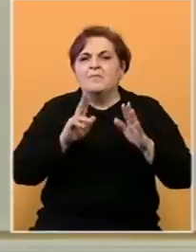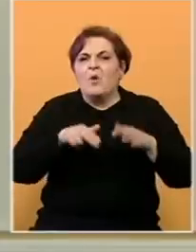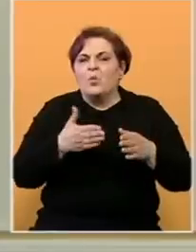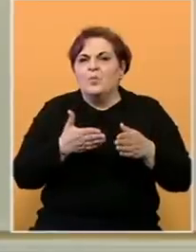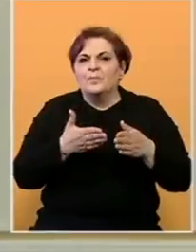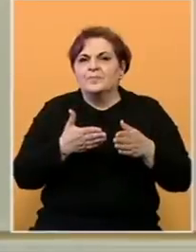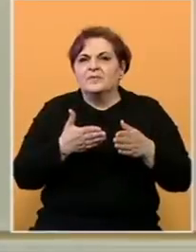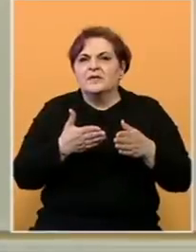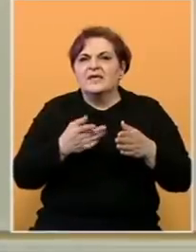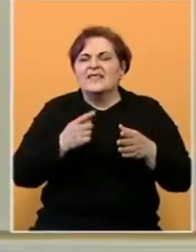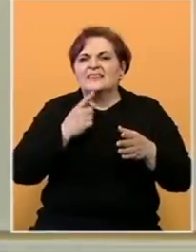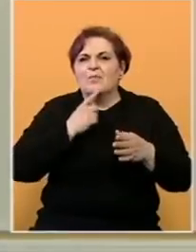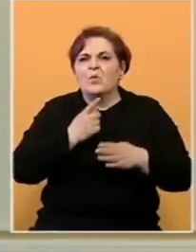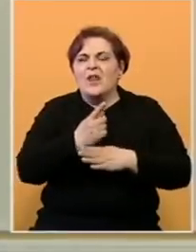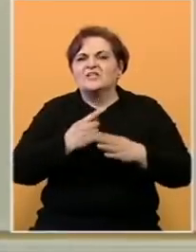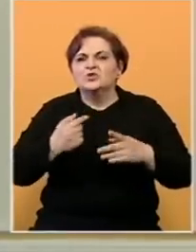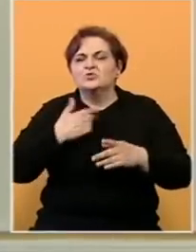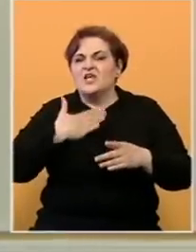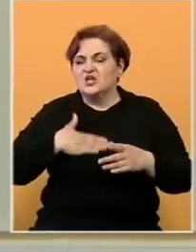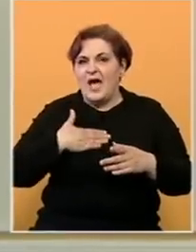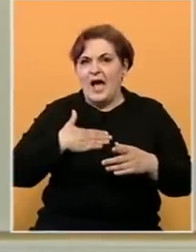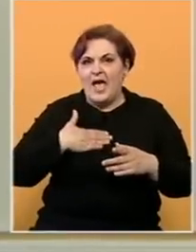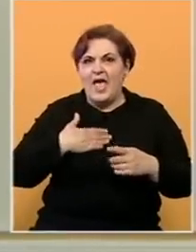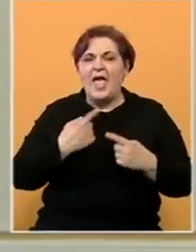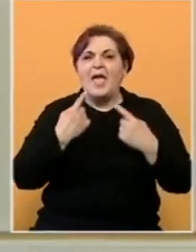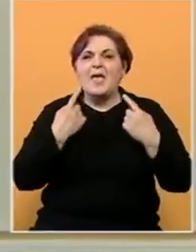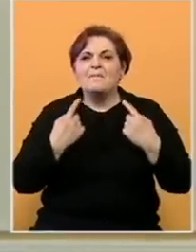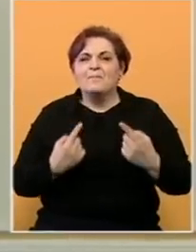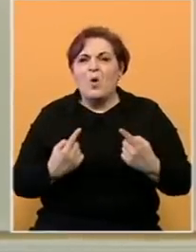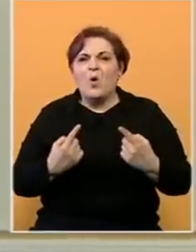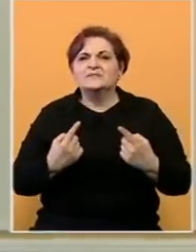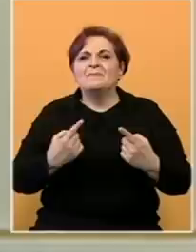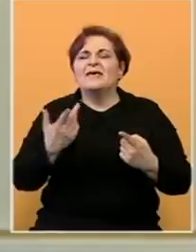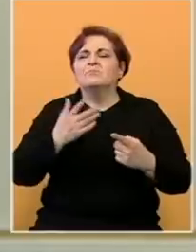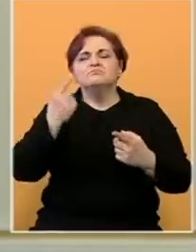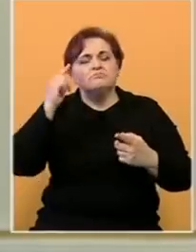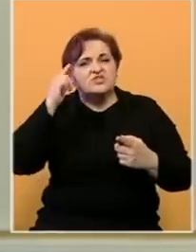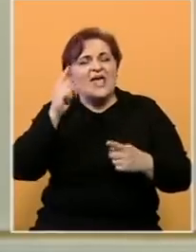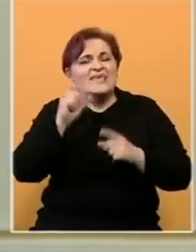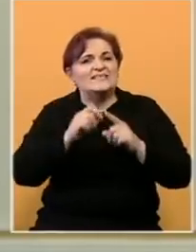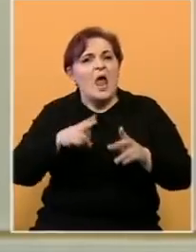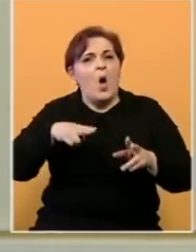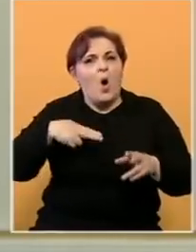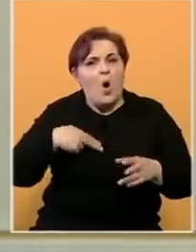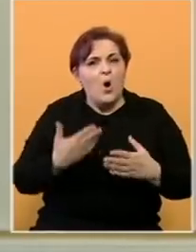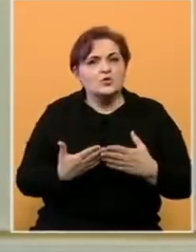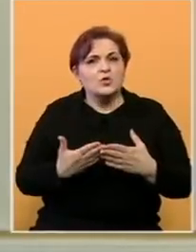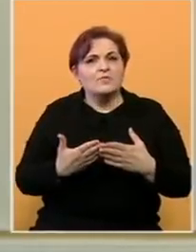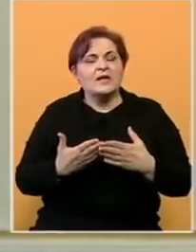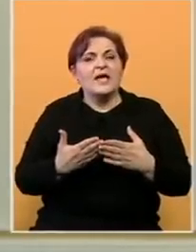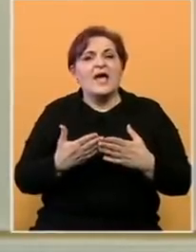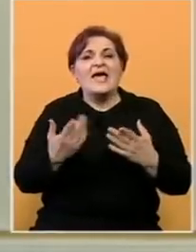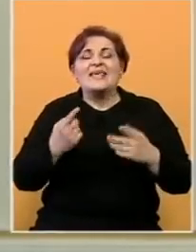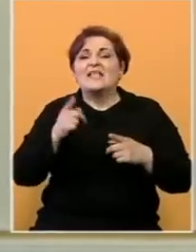da podignemo sankcije nametnute našem narodu. Postoje tvrdnje da je Izrael odgovoran i mi ćemo sprovesti istragu i ukoliko se ustanovi da